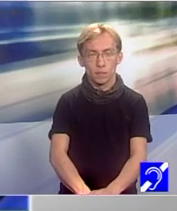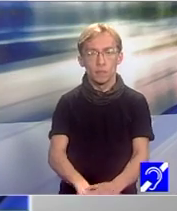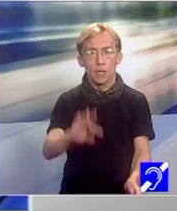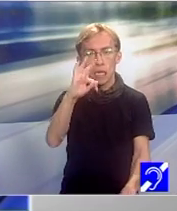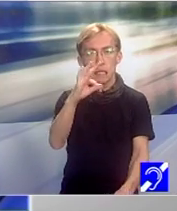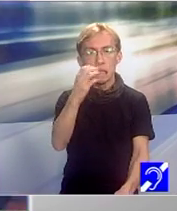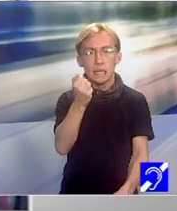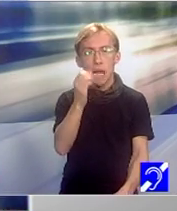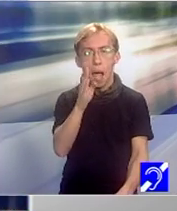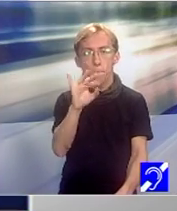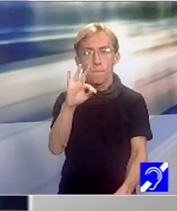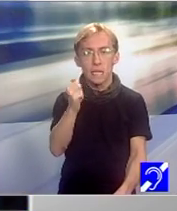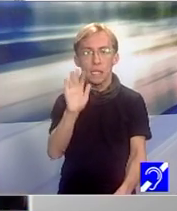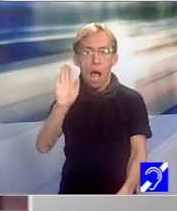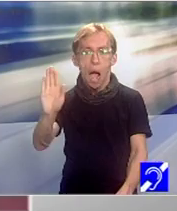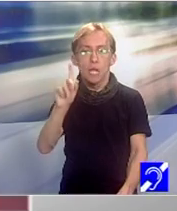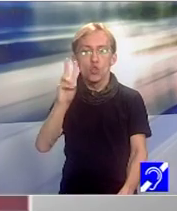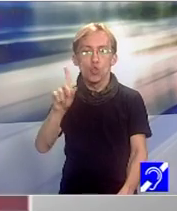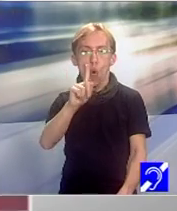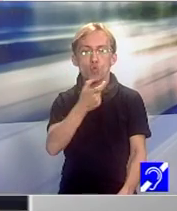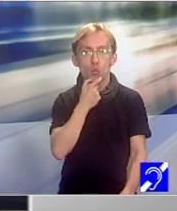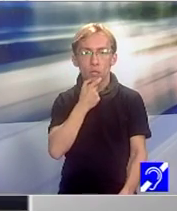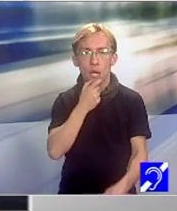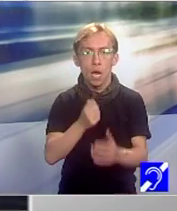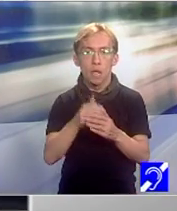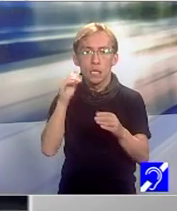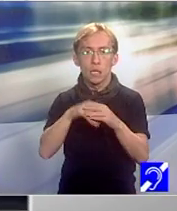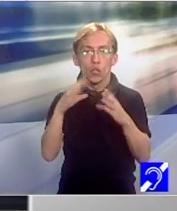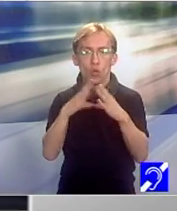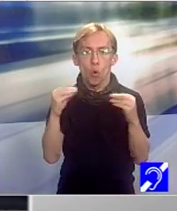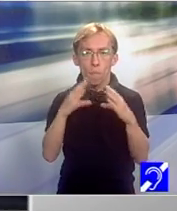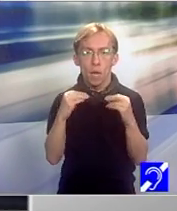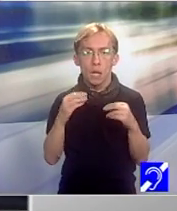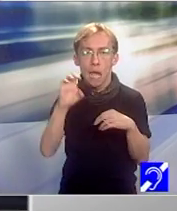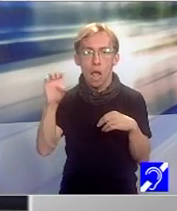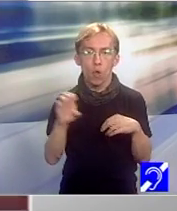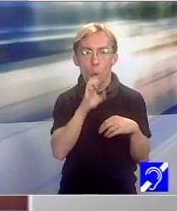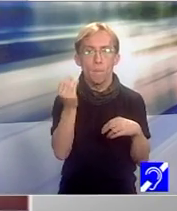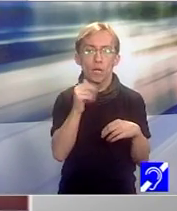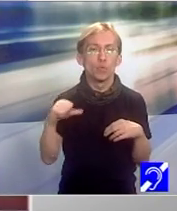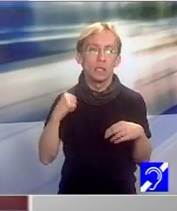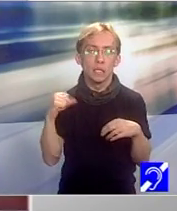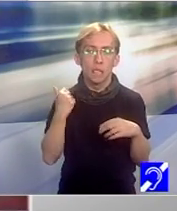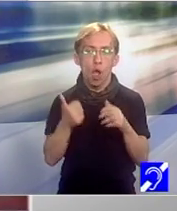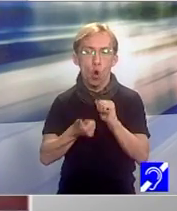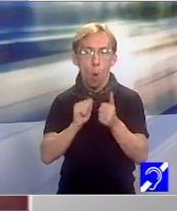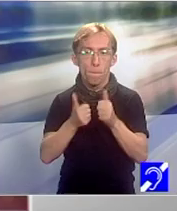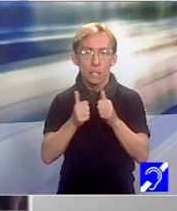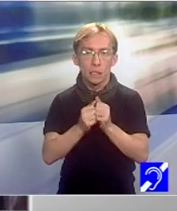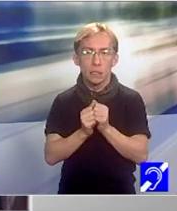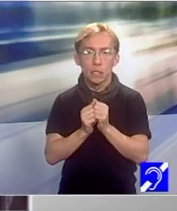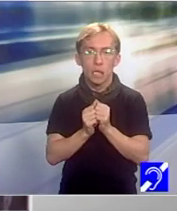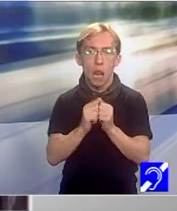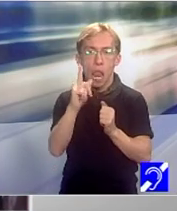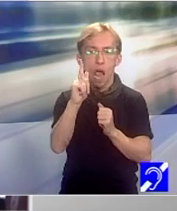Sabita are 21 de ani și este una dintre speranțele României la Jocurile Paralimpice Europene de tineret. Competiția se va desfășura la